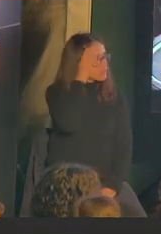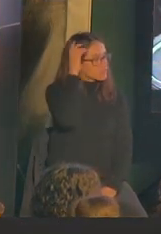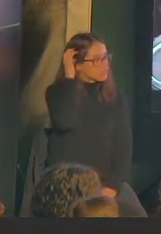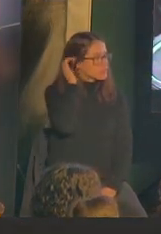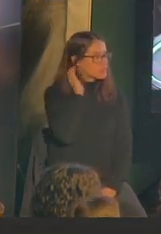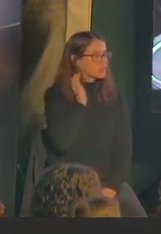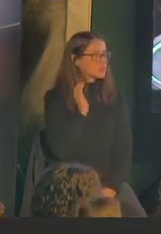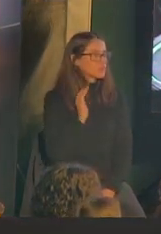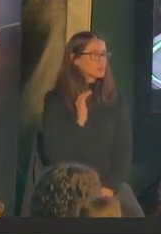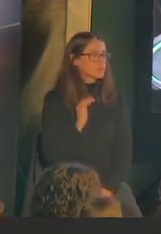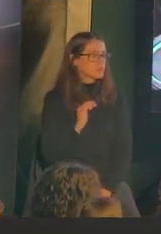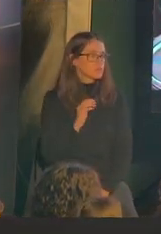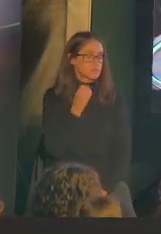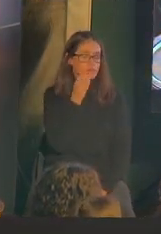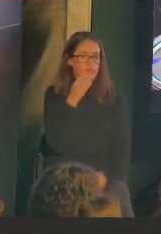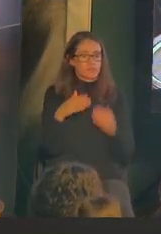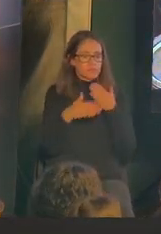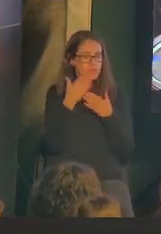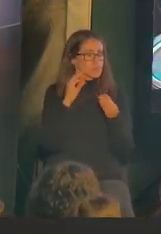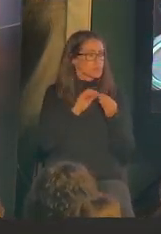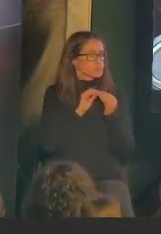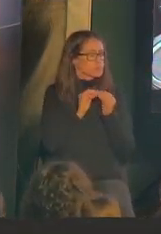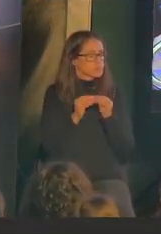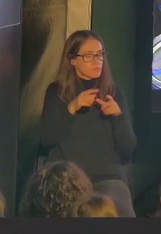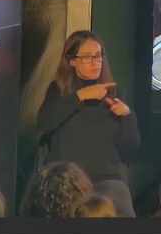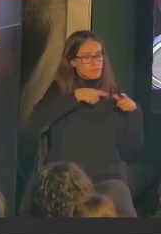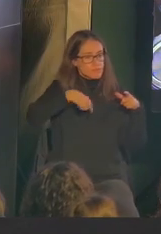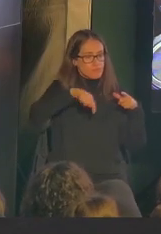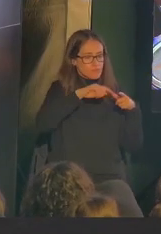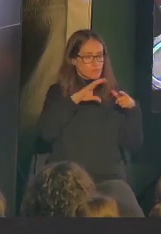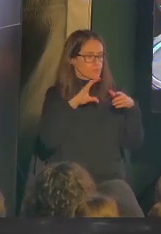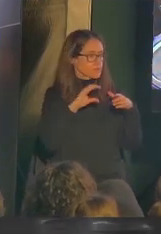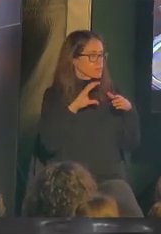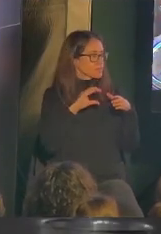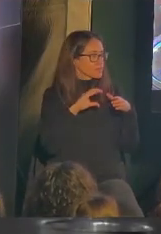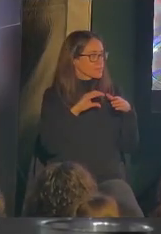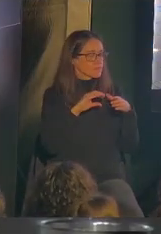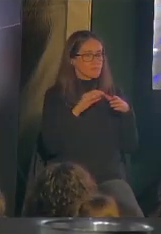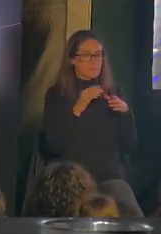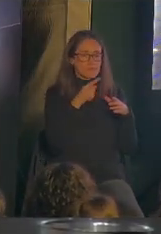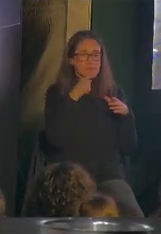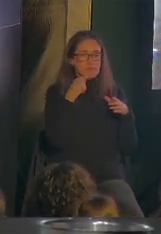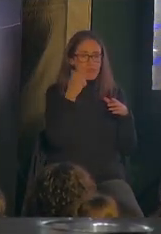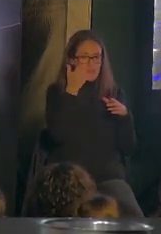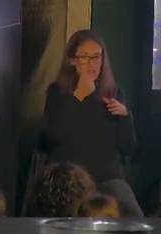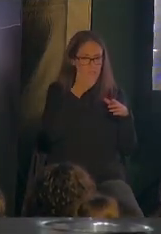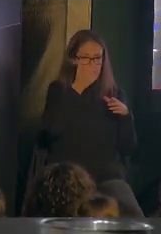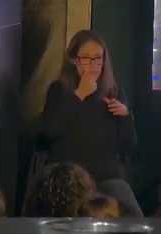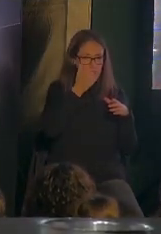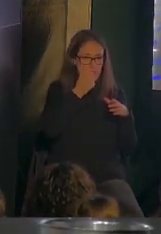Vale, començarem amb el pa de pessic. És un pa de pessic de llimona.